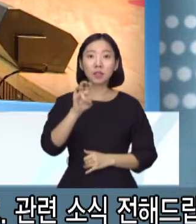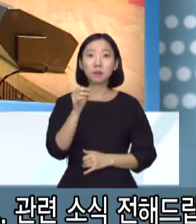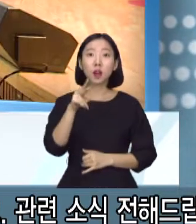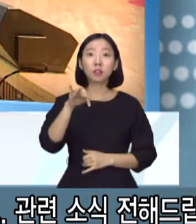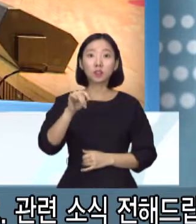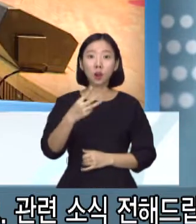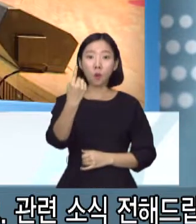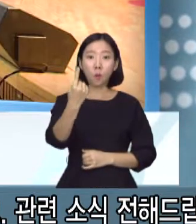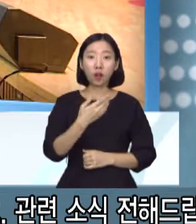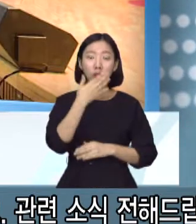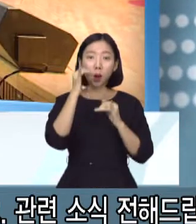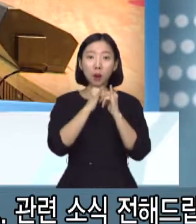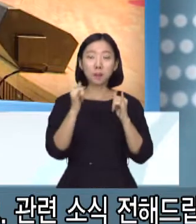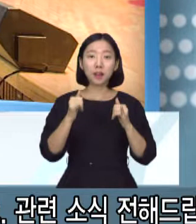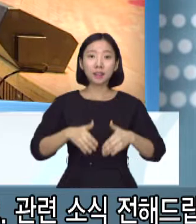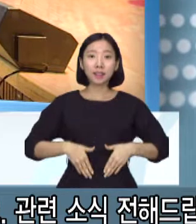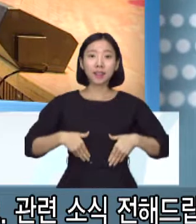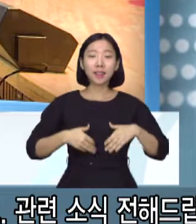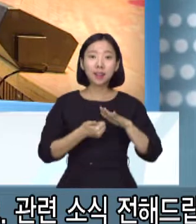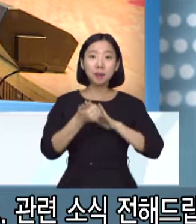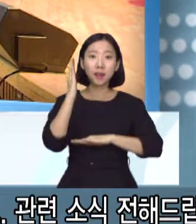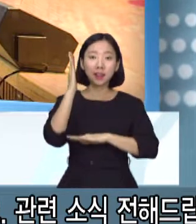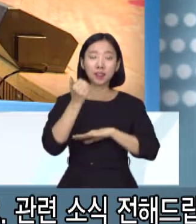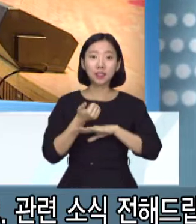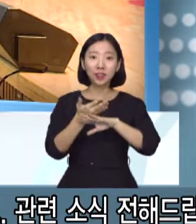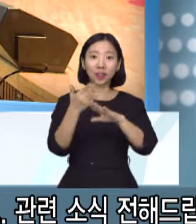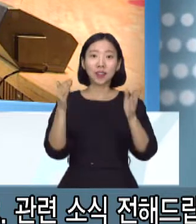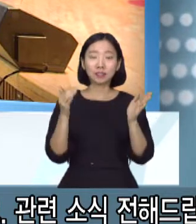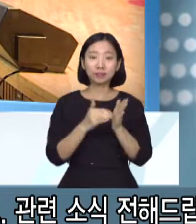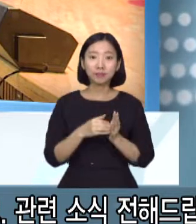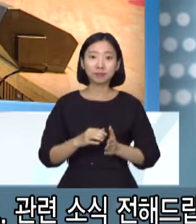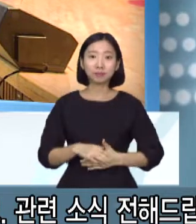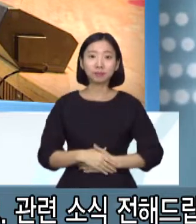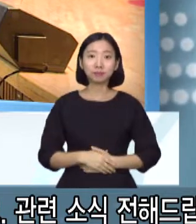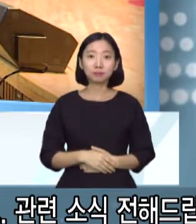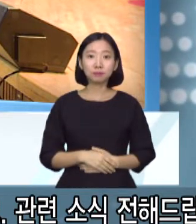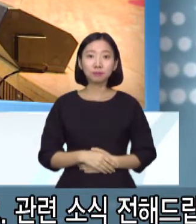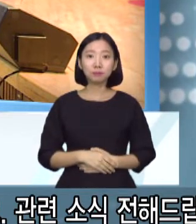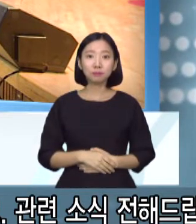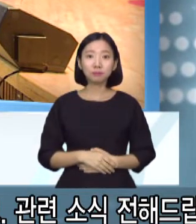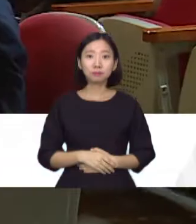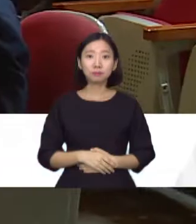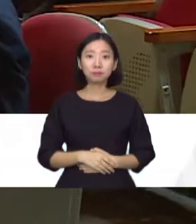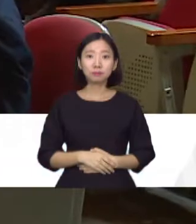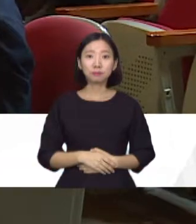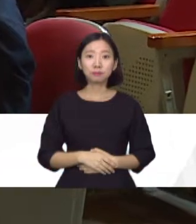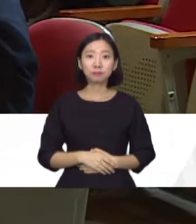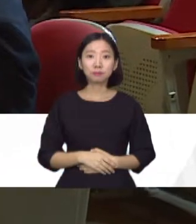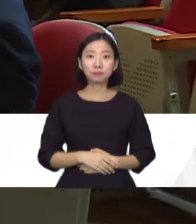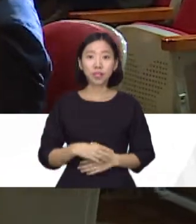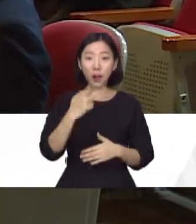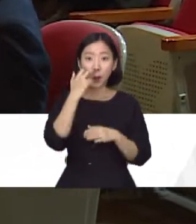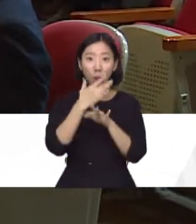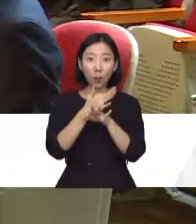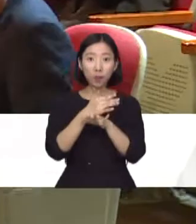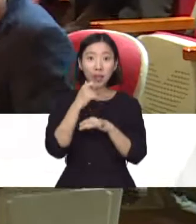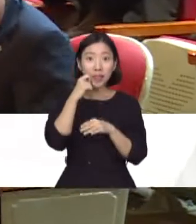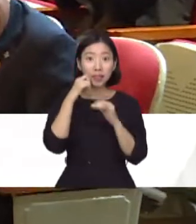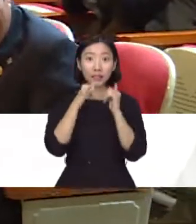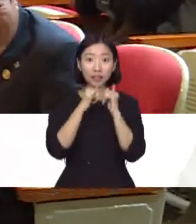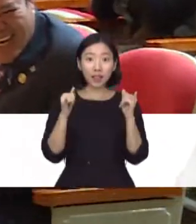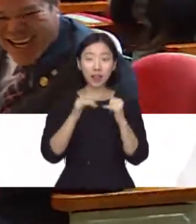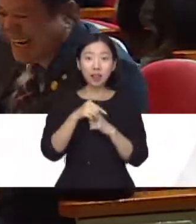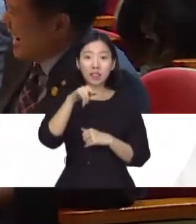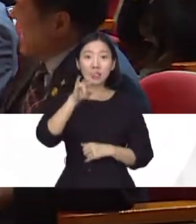찾아 청년들에게 따뜻한 희망의 메시지를 전했는데요. 관련 소식 전해드립니다. 인기 개그맨